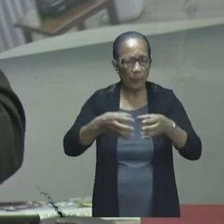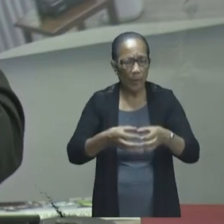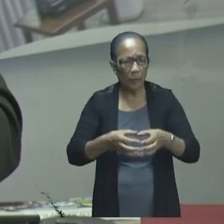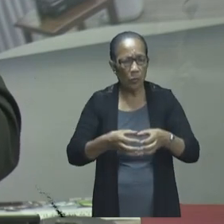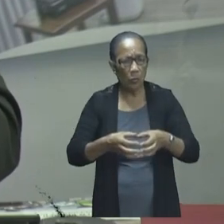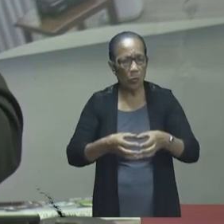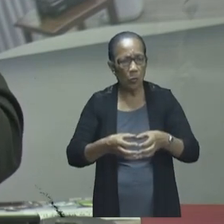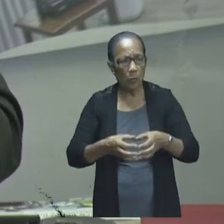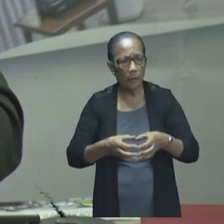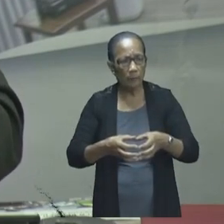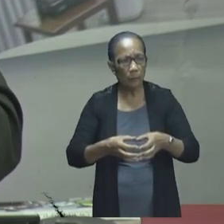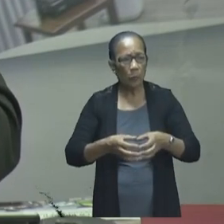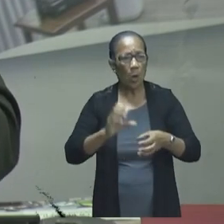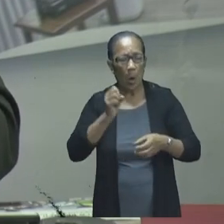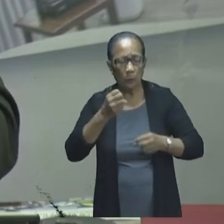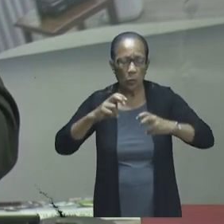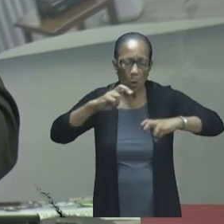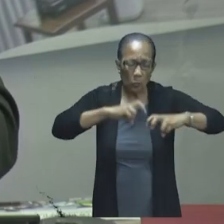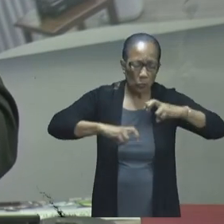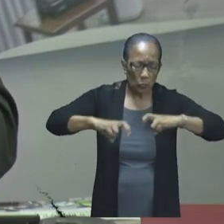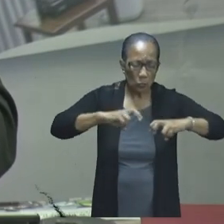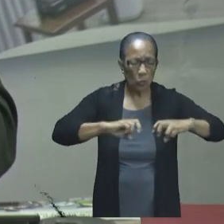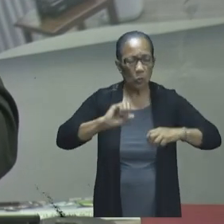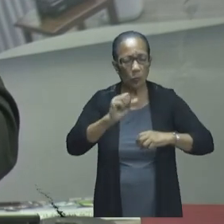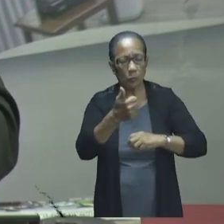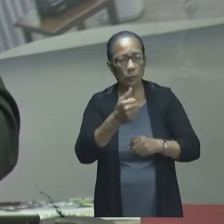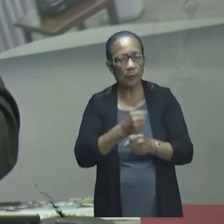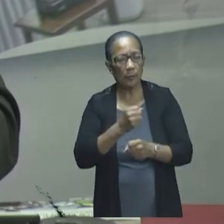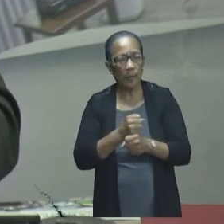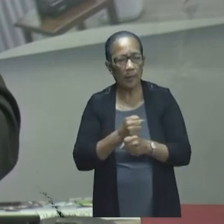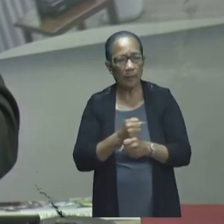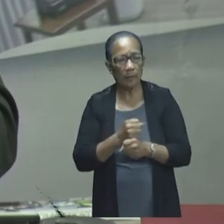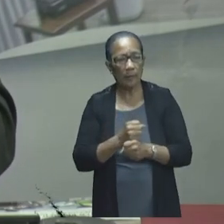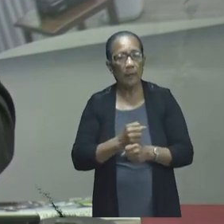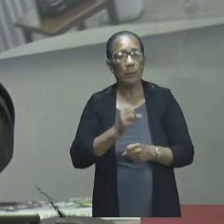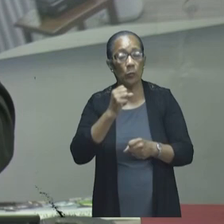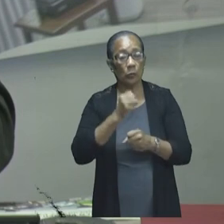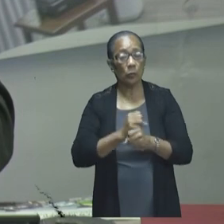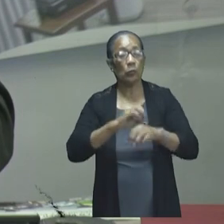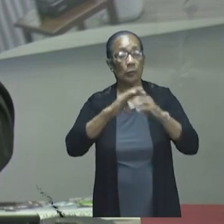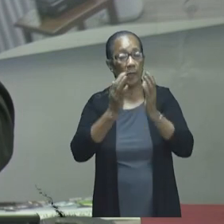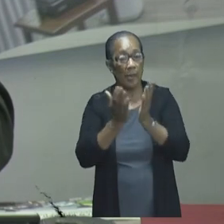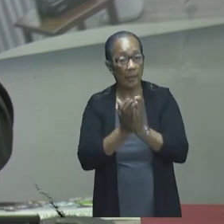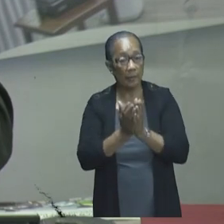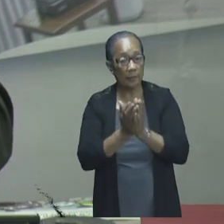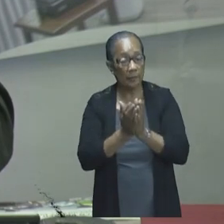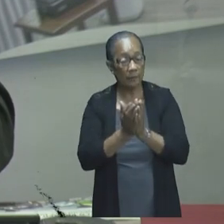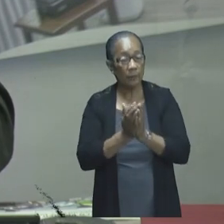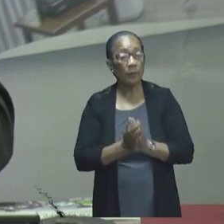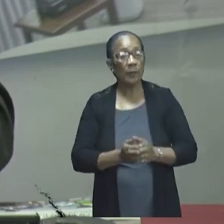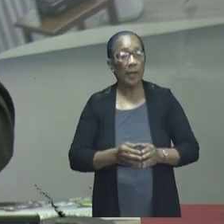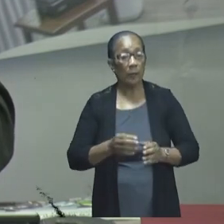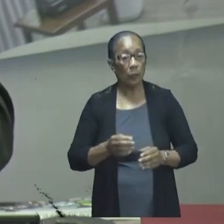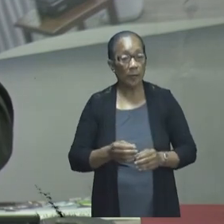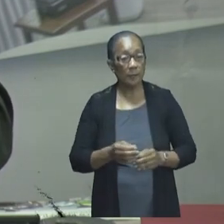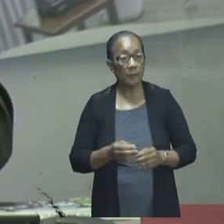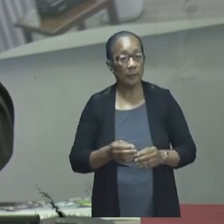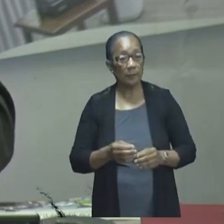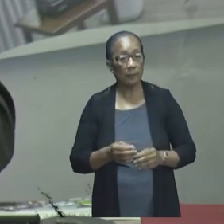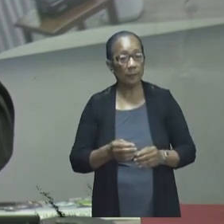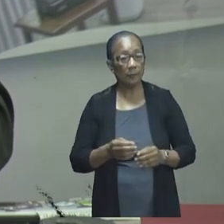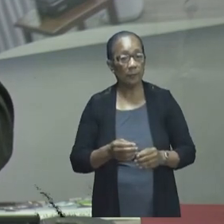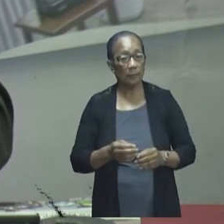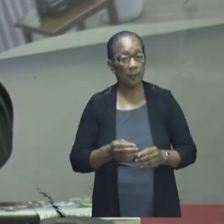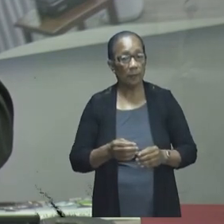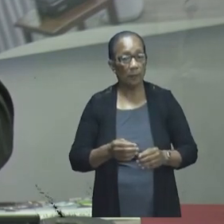onderzoeken allemaal mogelijk te maken maar nogmaals we gaan alles doen hij was een automatiseringsproject gaan hebben ga die meer te